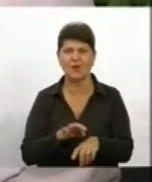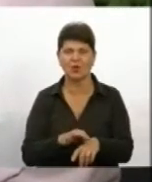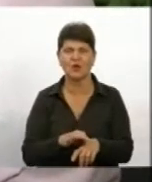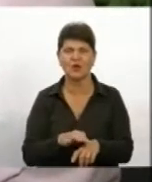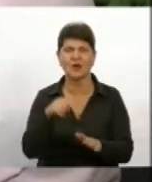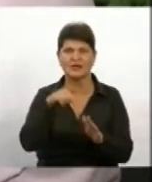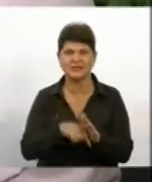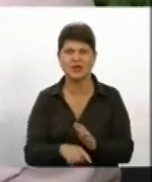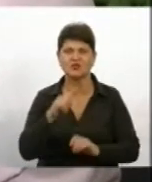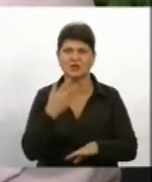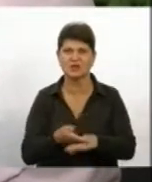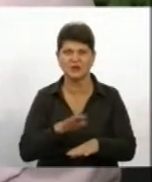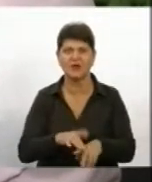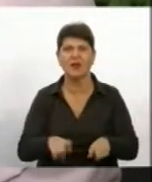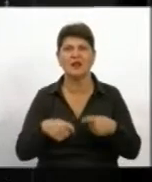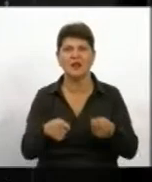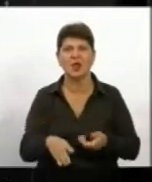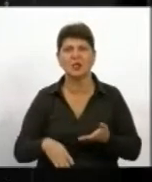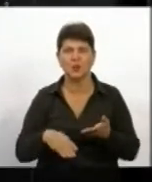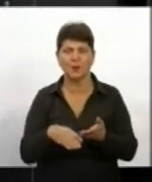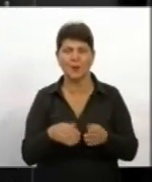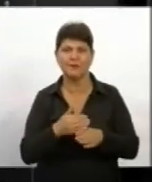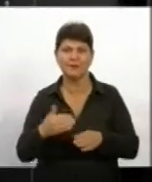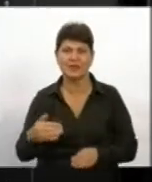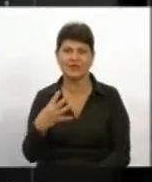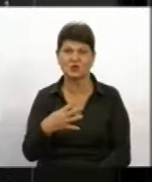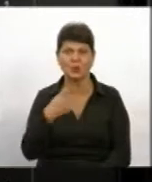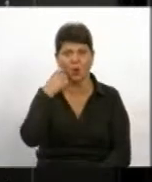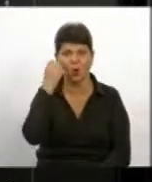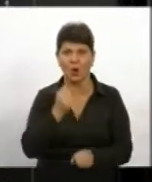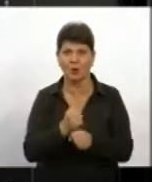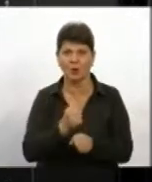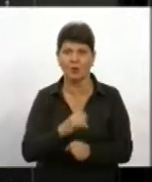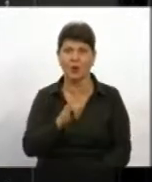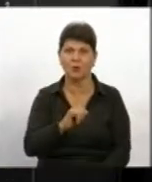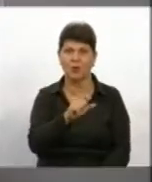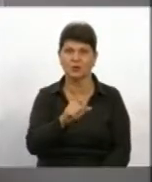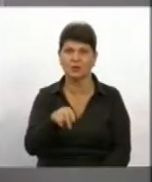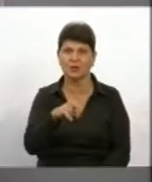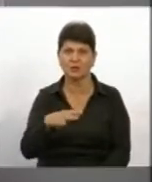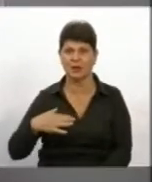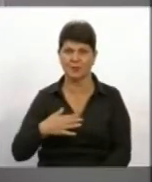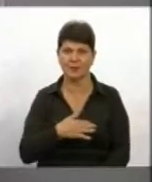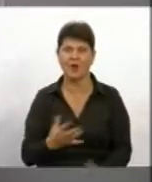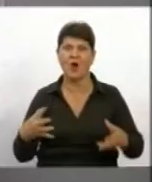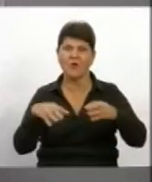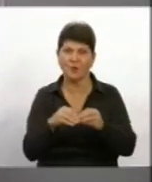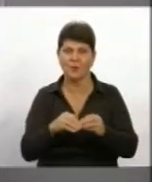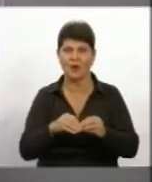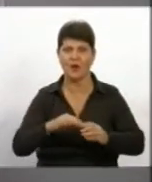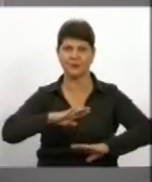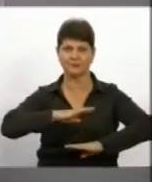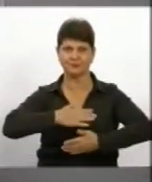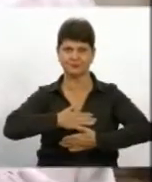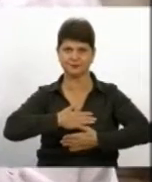значно складніше надавати допомогу. Після 40 років робити УЗД молочних залоз потрібно в комплексі з мамографією,